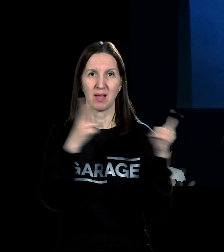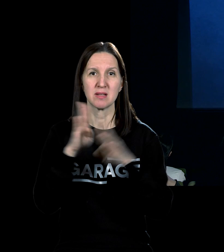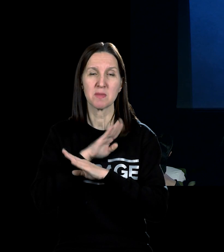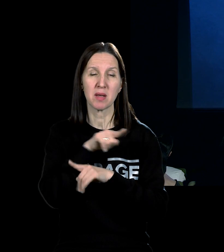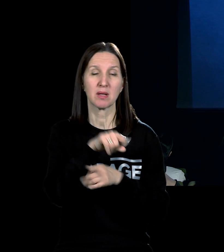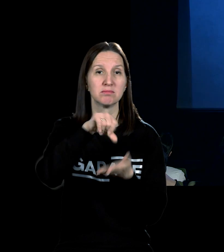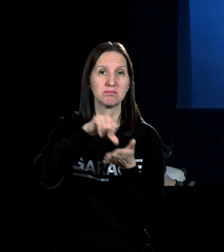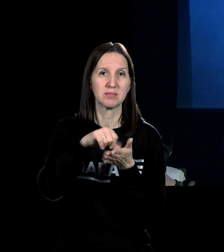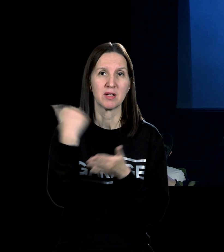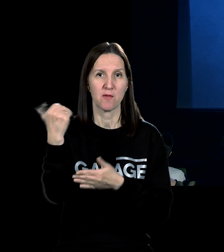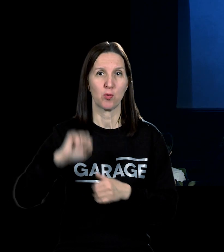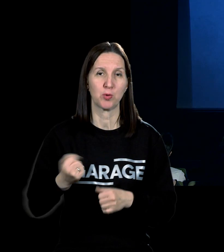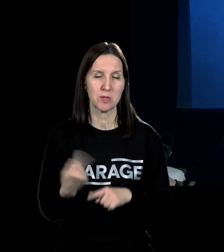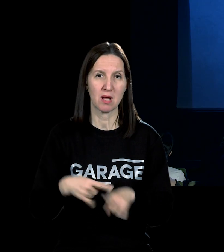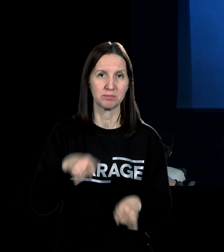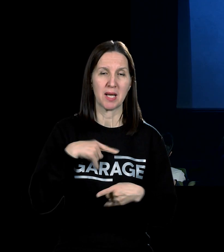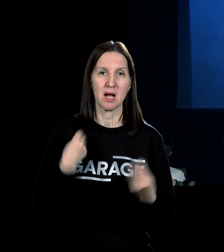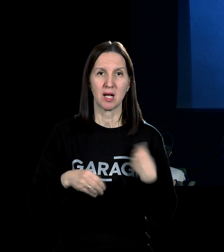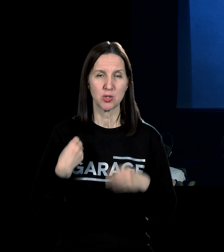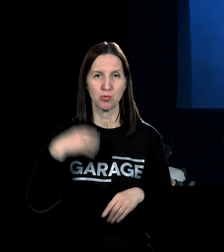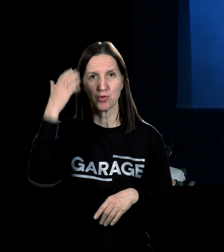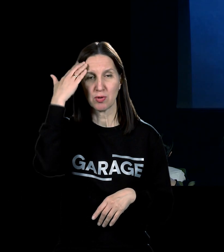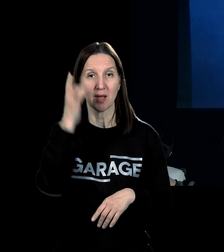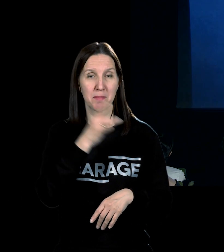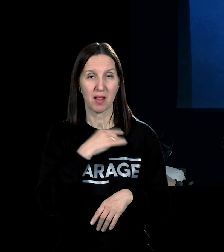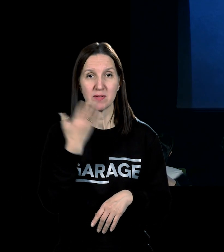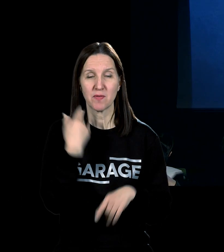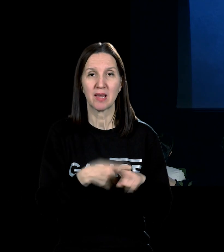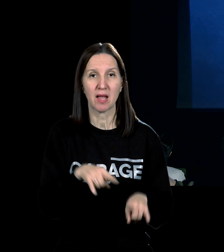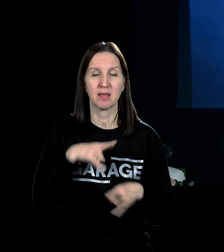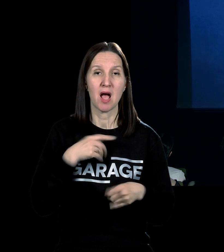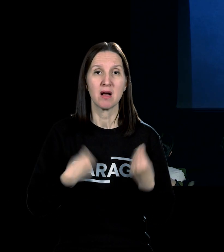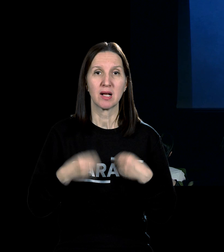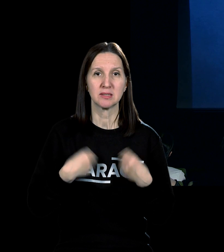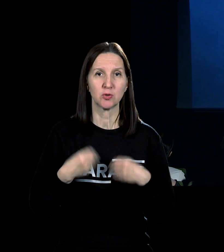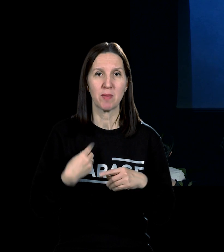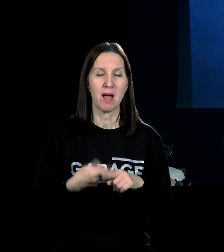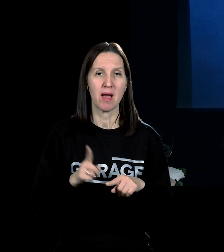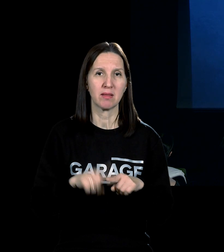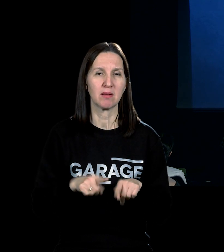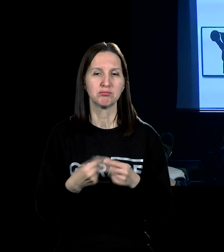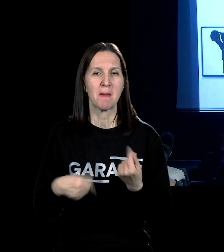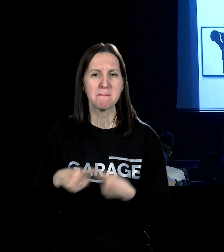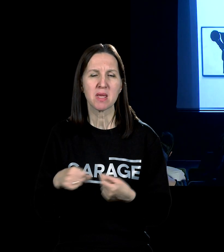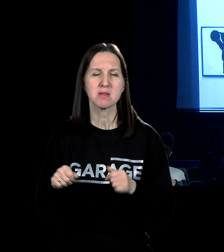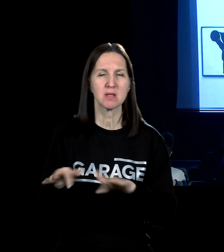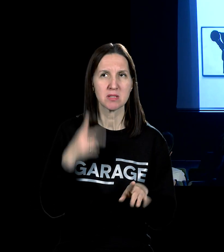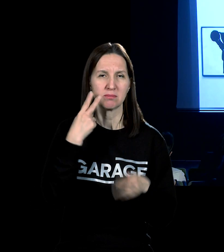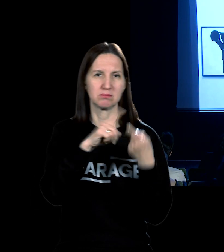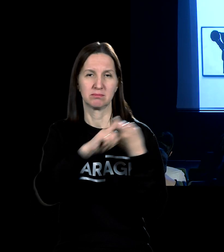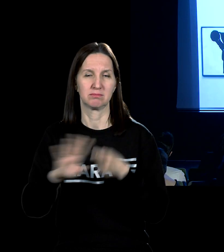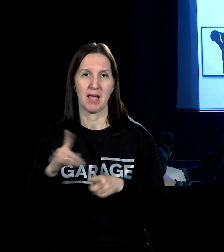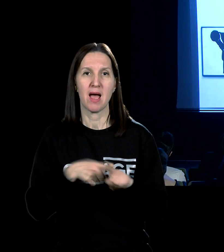снимал он там своих друзей. И вот эти костюмы черно-белые, в которые они одеты, это костюмы не столько яппи, да, и бизнесменов, с которыми они ассоциировались,